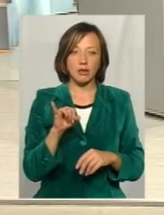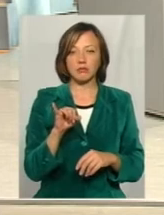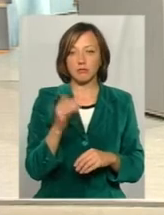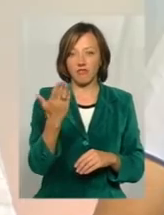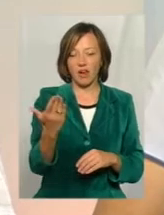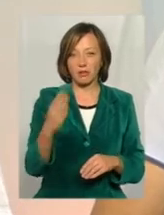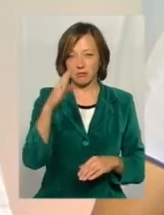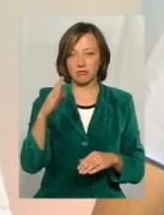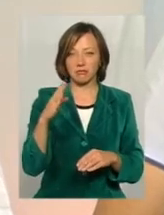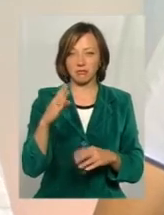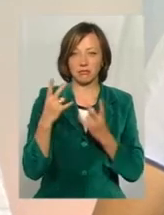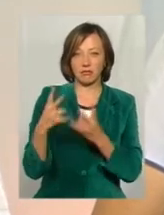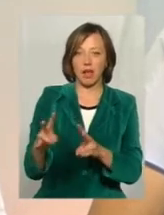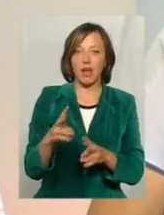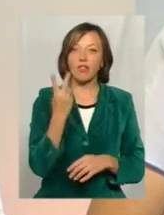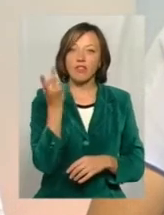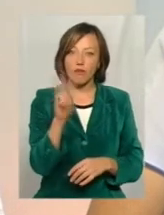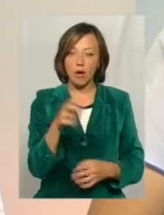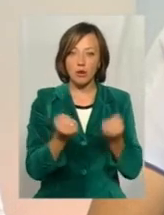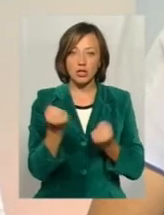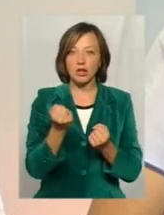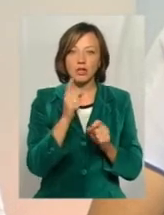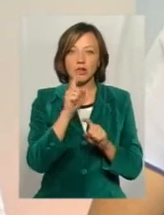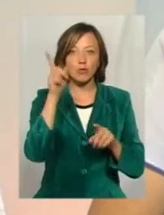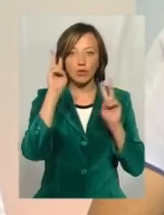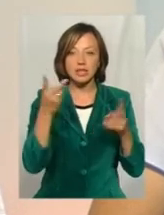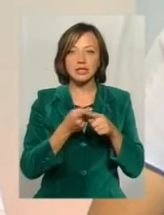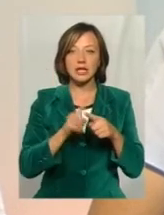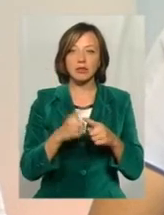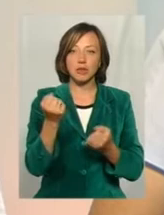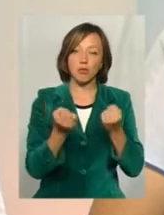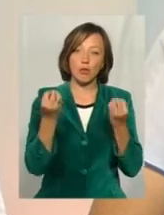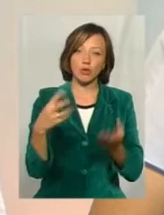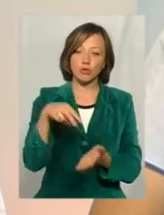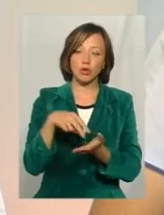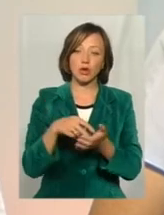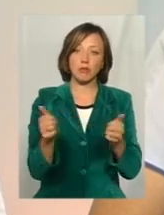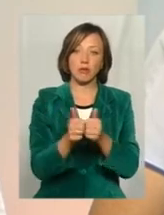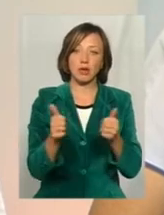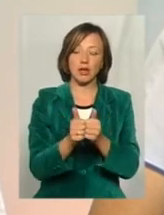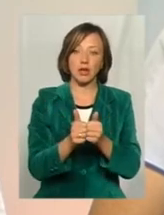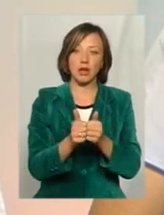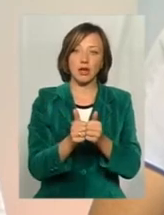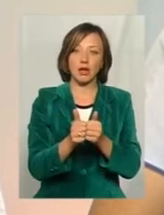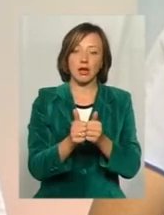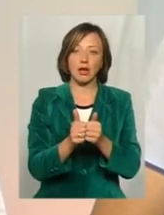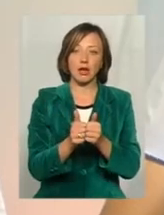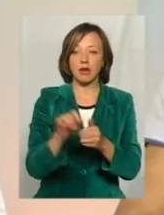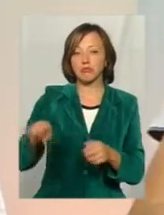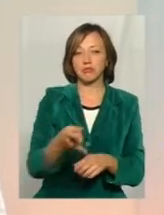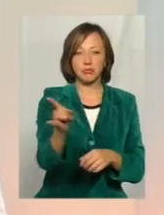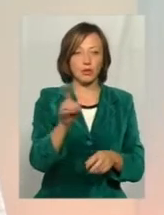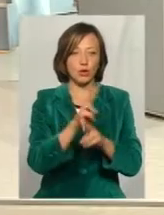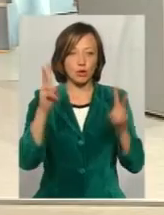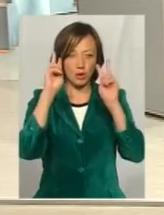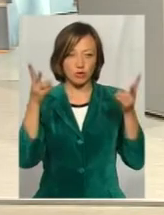діло. Що вони виїжджають на 2 машинах. Коли буде перевірка, ви не будете знати, що ця машина його стоїть просто біля козачка, кафе, загнана у голову, щоб ніхто нічого не знав, ніхто